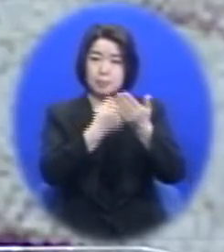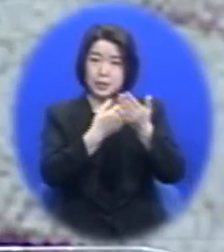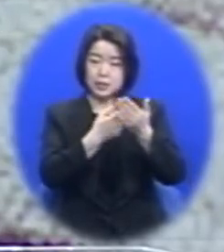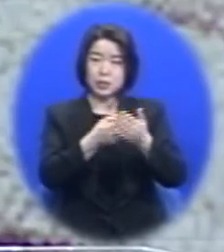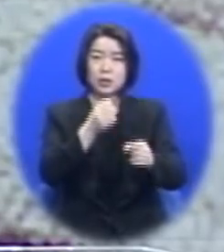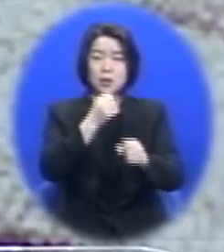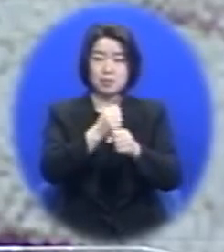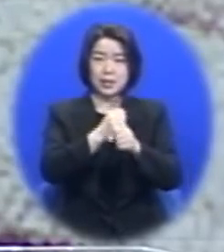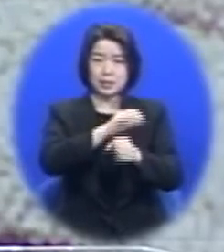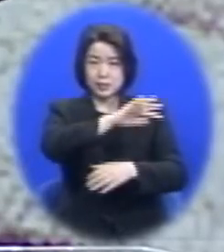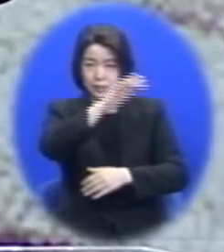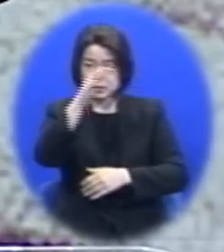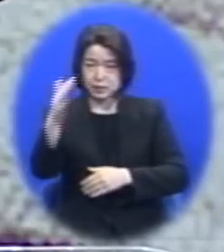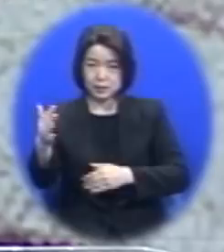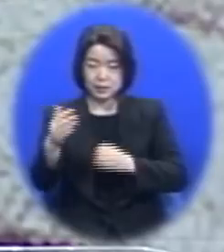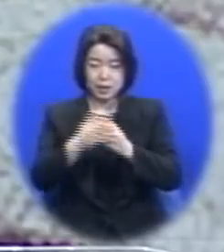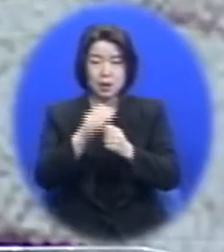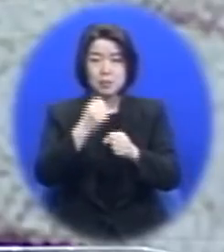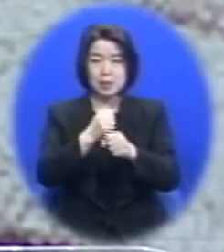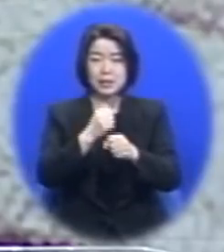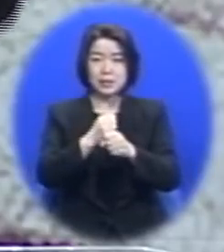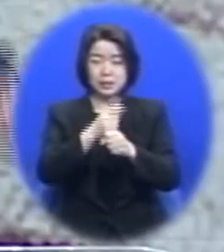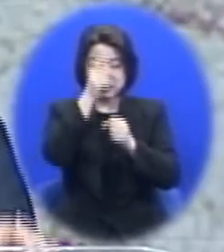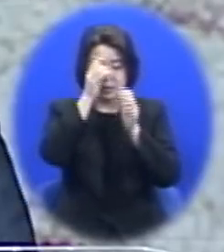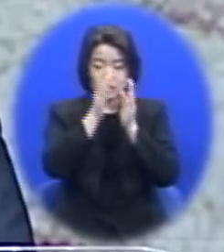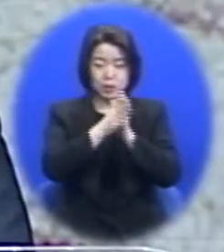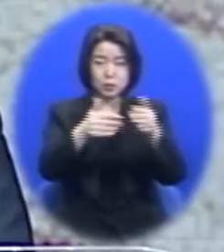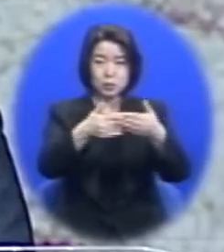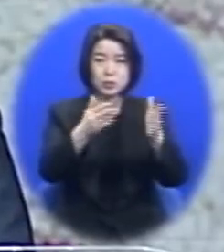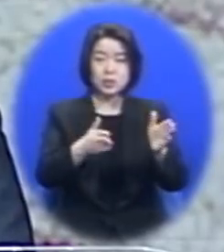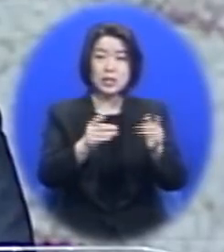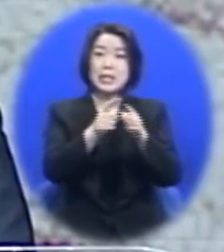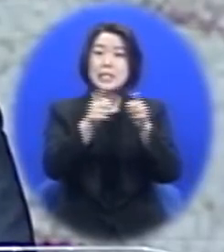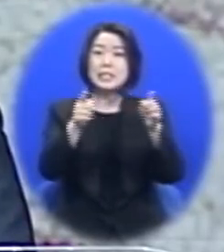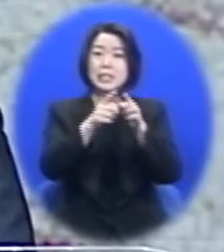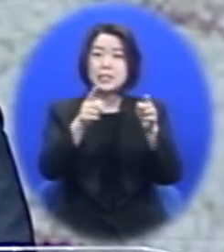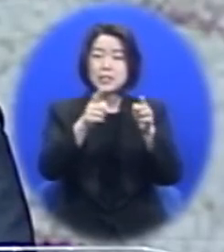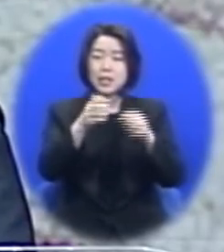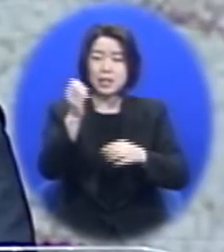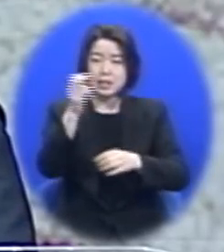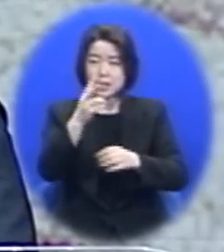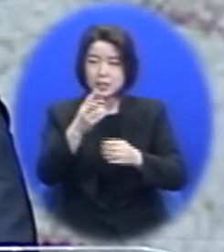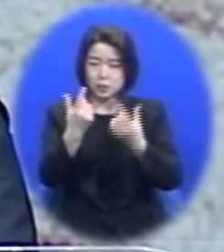비닐하우스 같은 기도실 그것을 거기에다가 재현해 놓았습니다